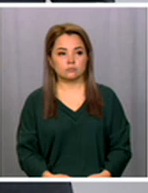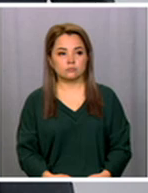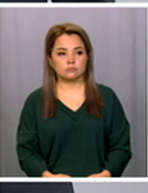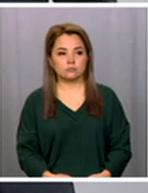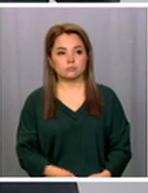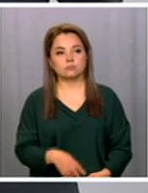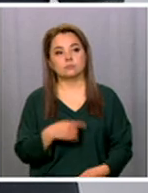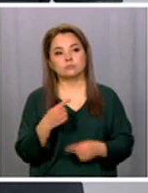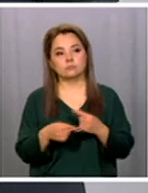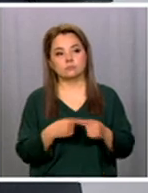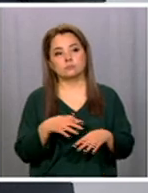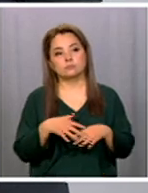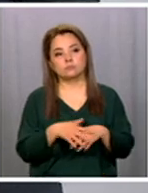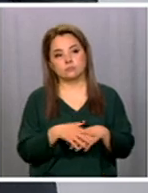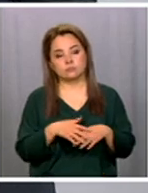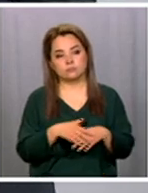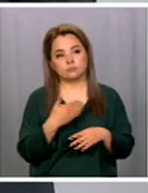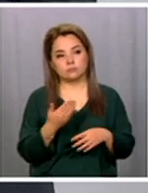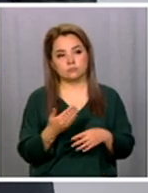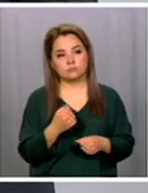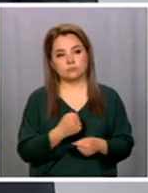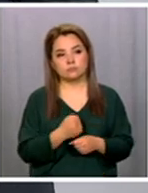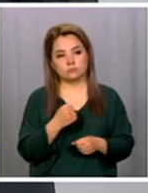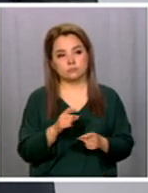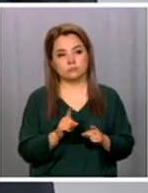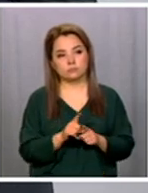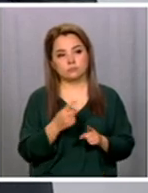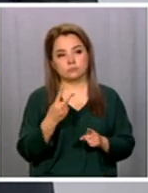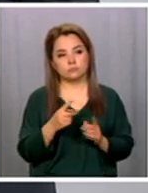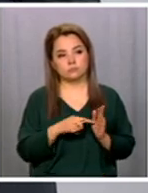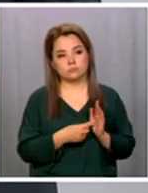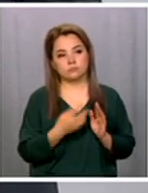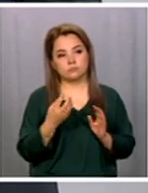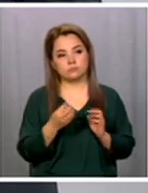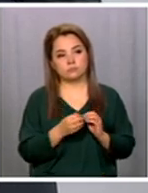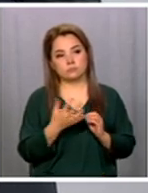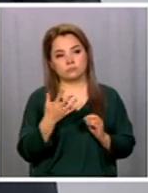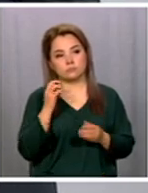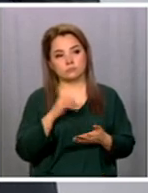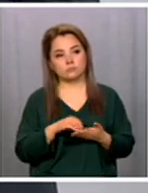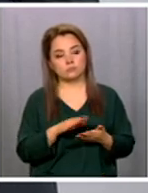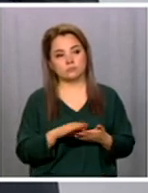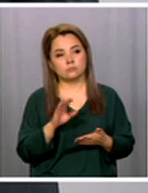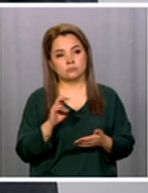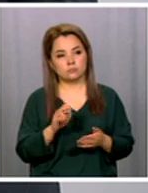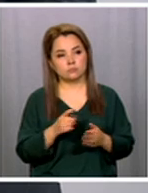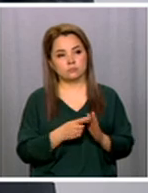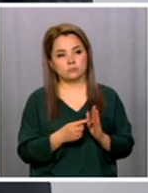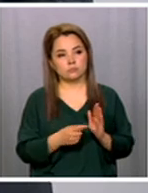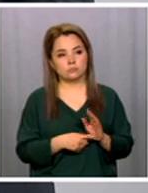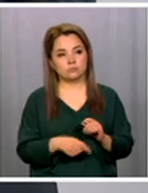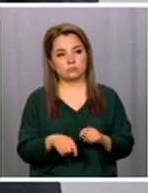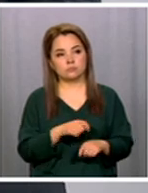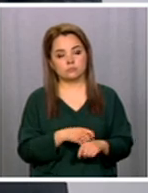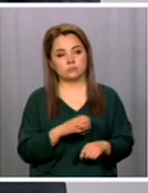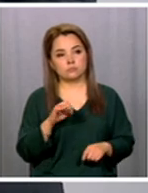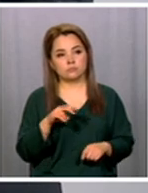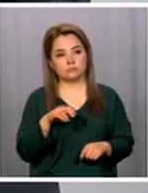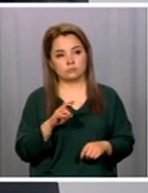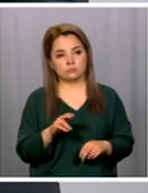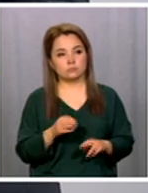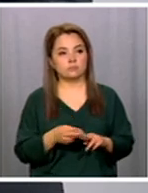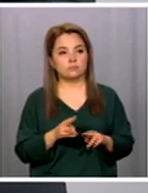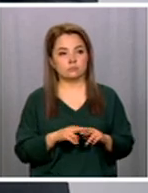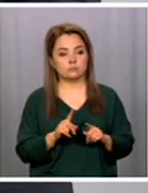Келесі есеп, қатаңдығы 2 көбейтілген 10-ның 5 дәрежесі ньютон бөлінген метр. Серппе